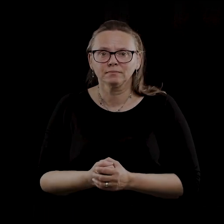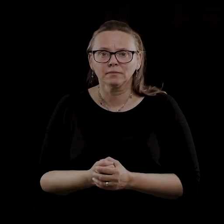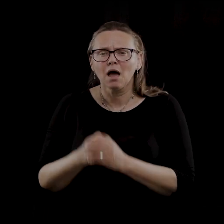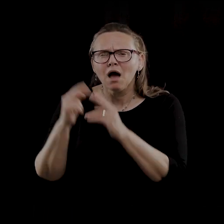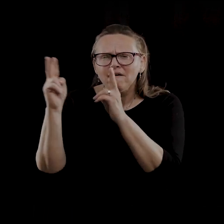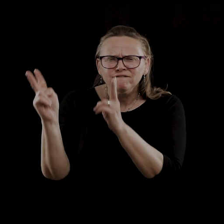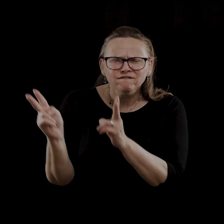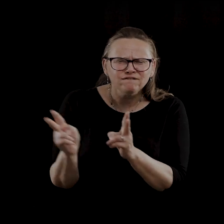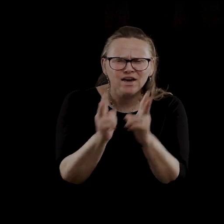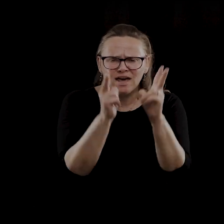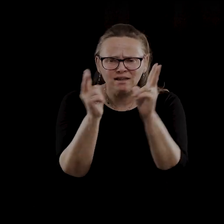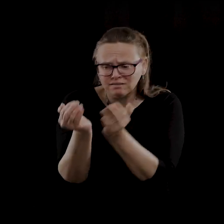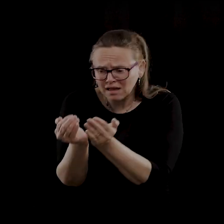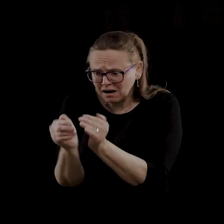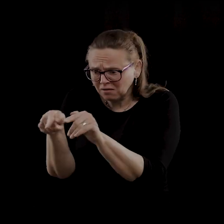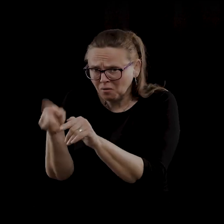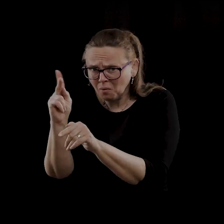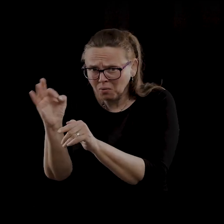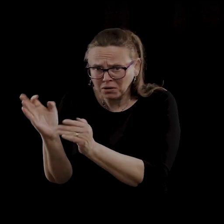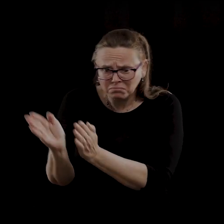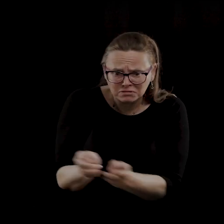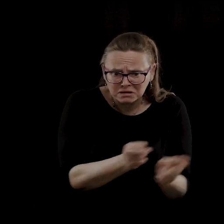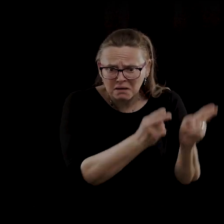Veter ga je premetaval sem ter tja.